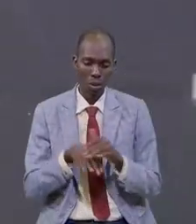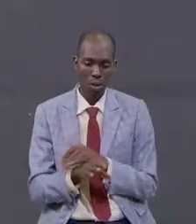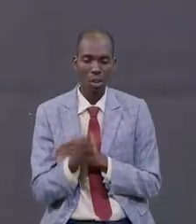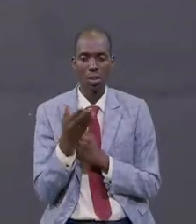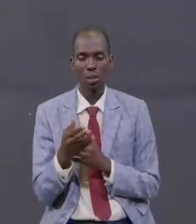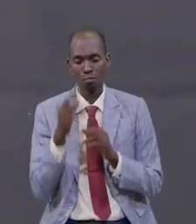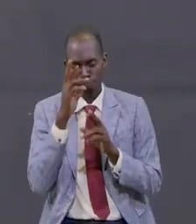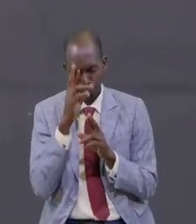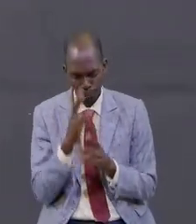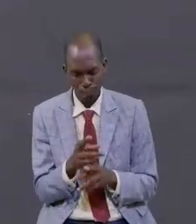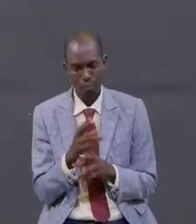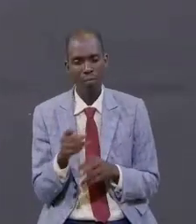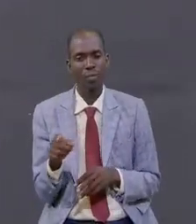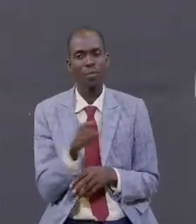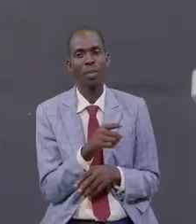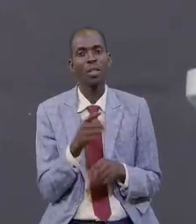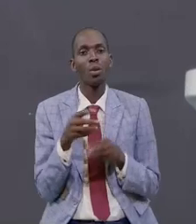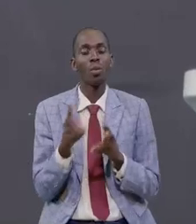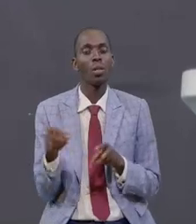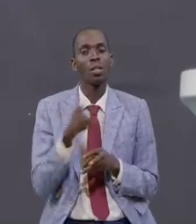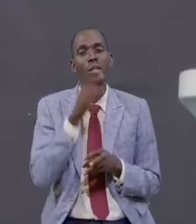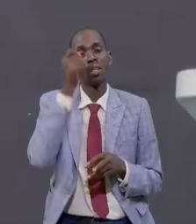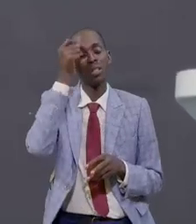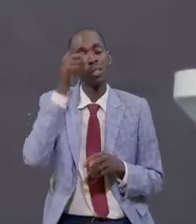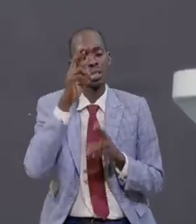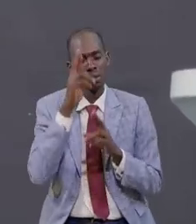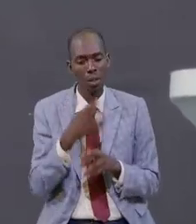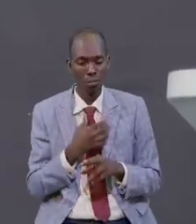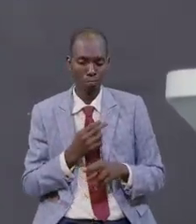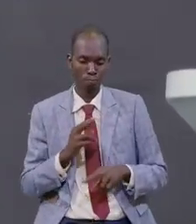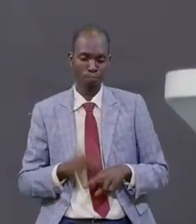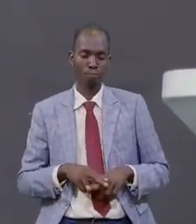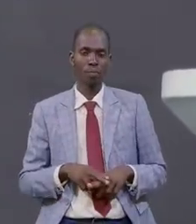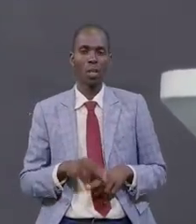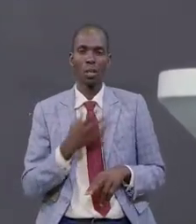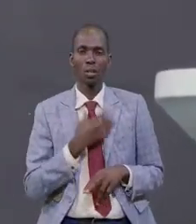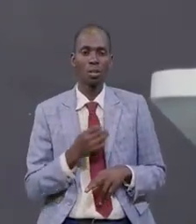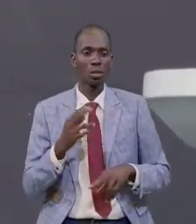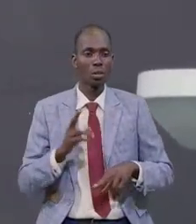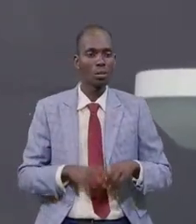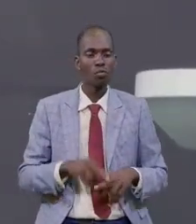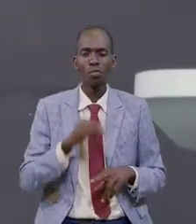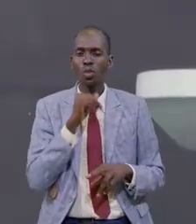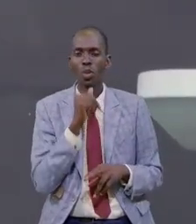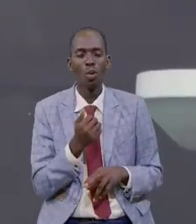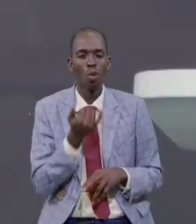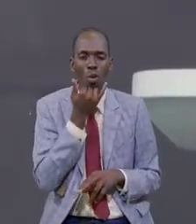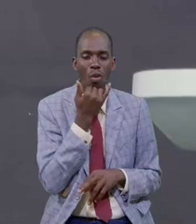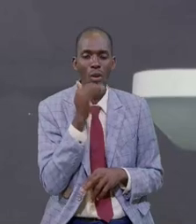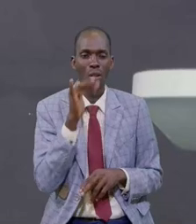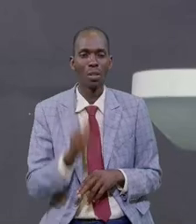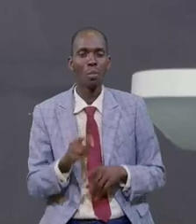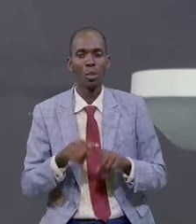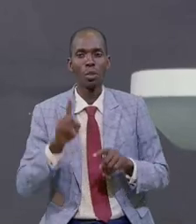respectes tel qu'il comprennent le respect et tu t'assi et tu t'assè pas tu t'assi très bien les